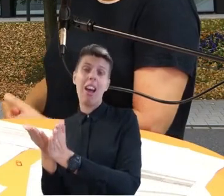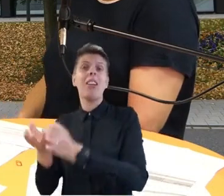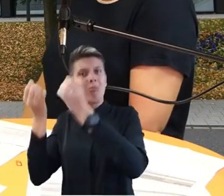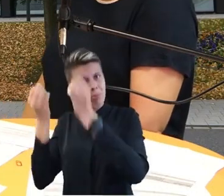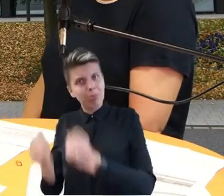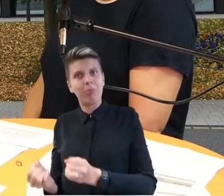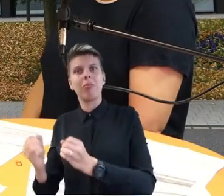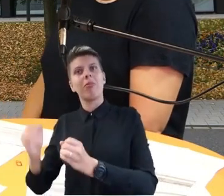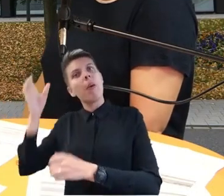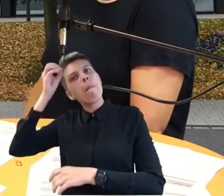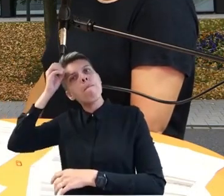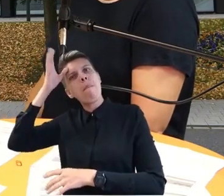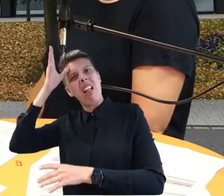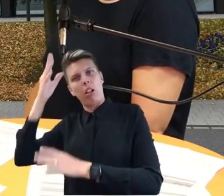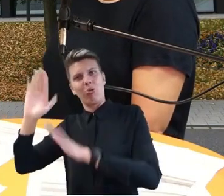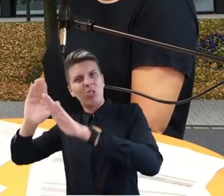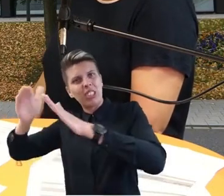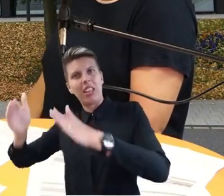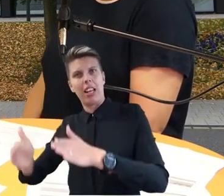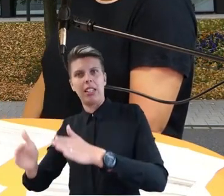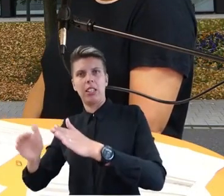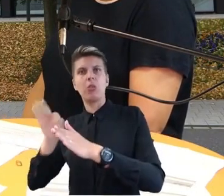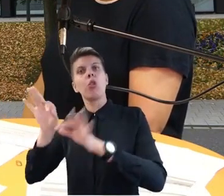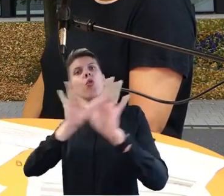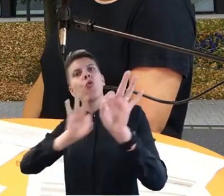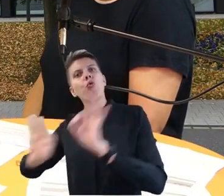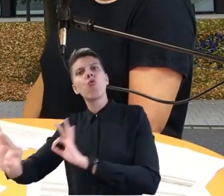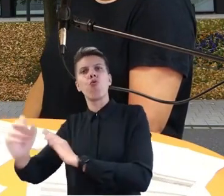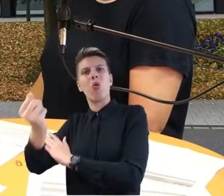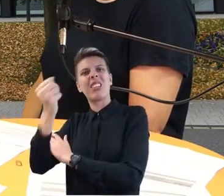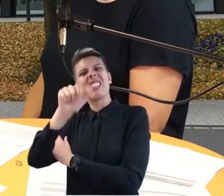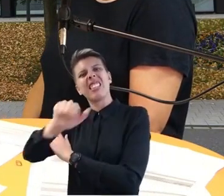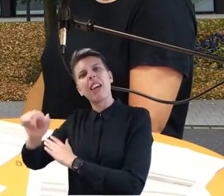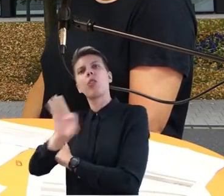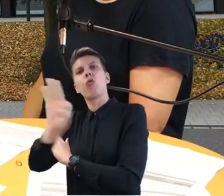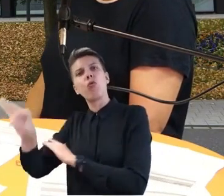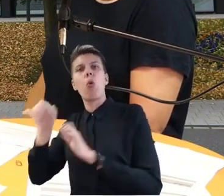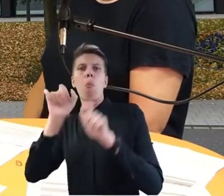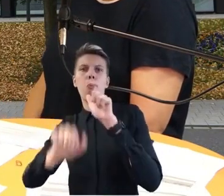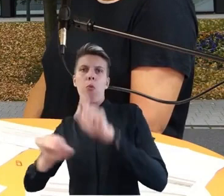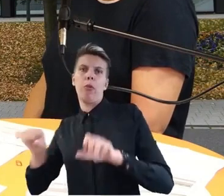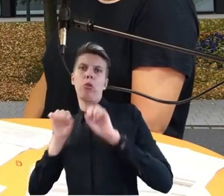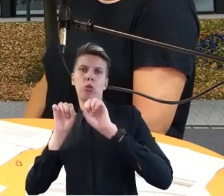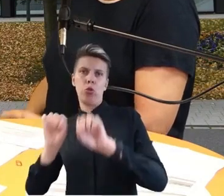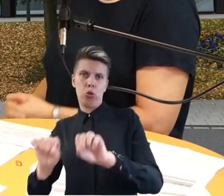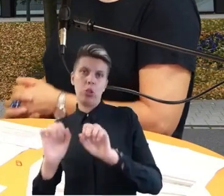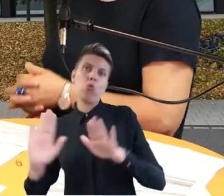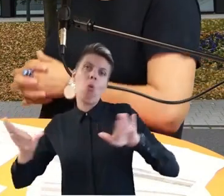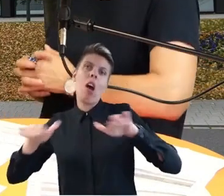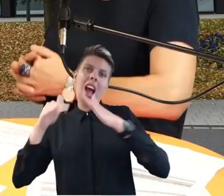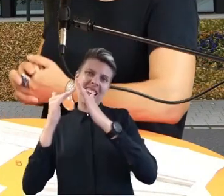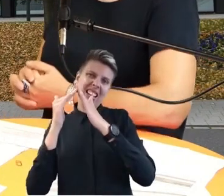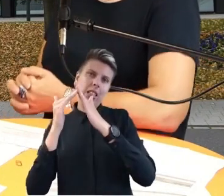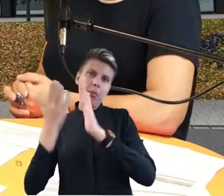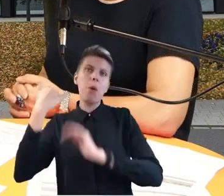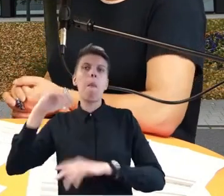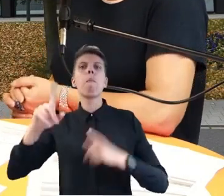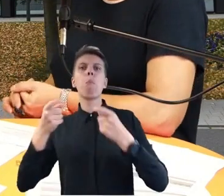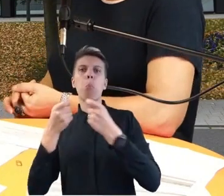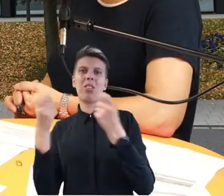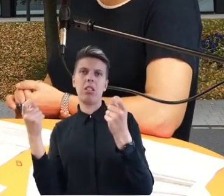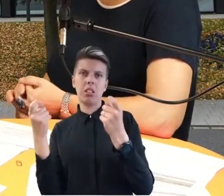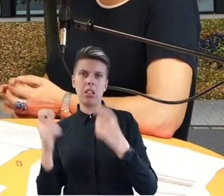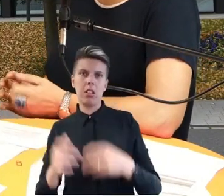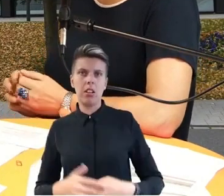für kräfte die führungskräfte im bevölkerungsschutz akademie des bundes wir